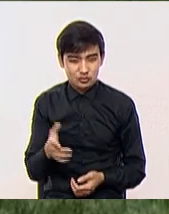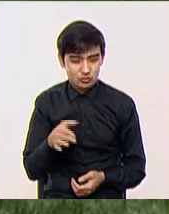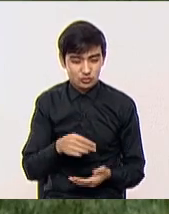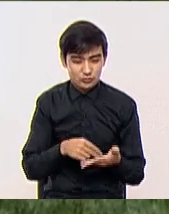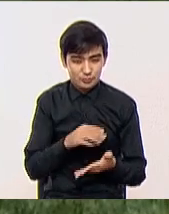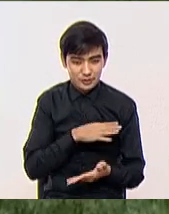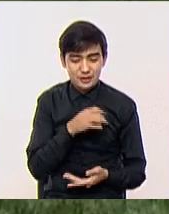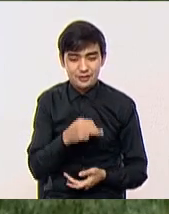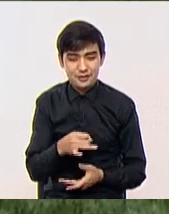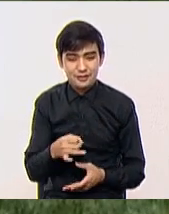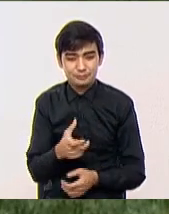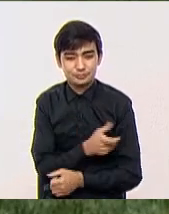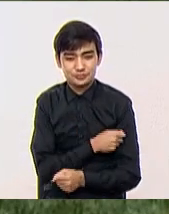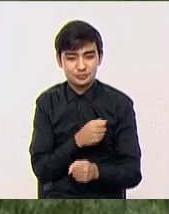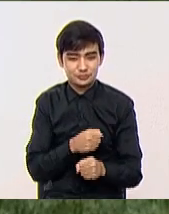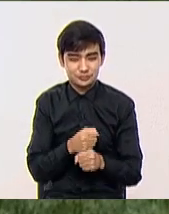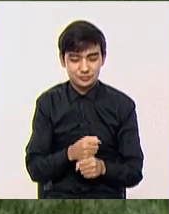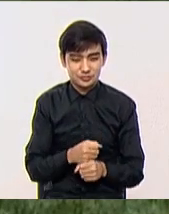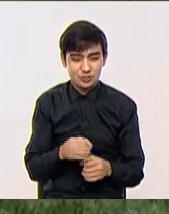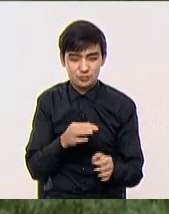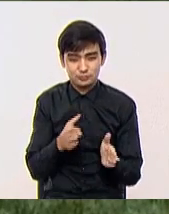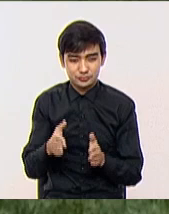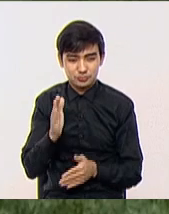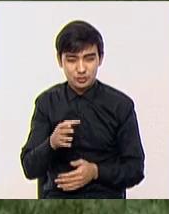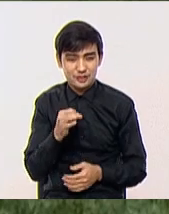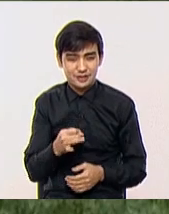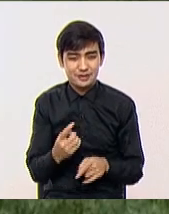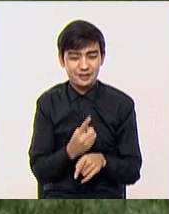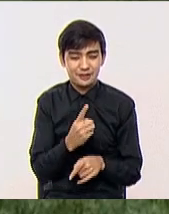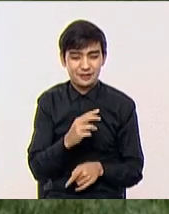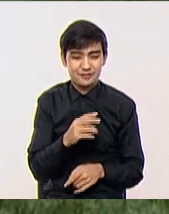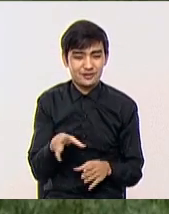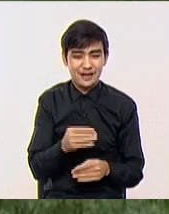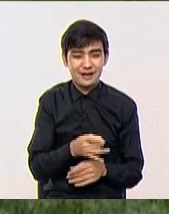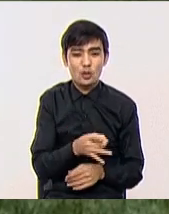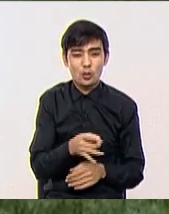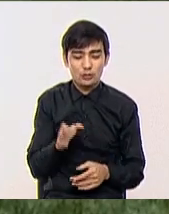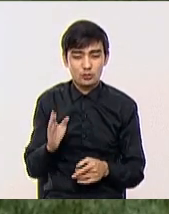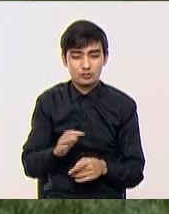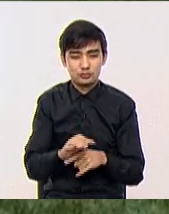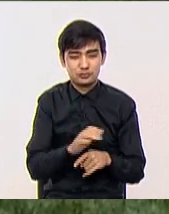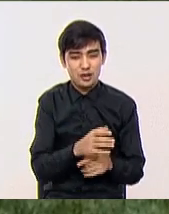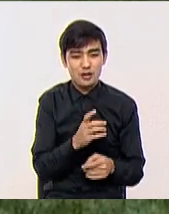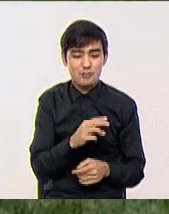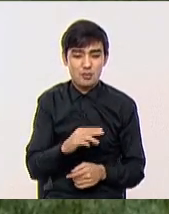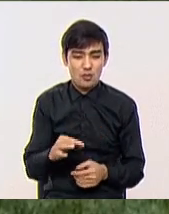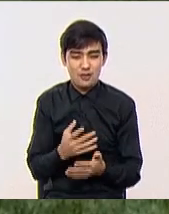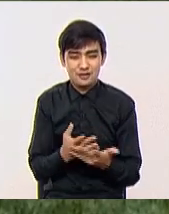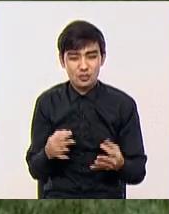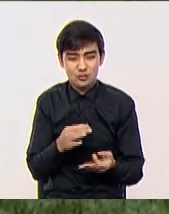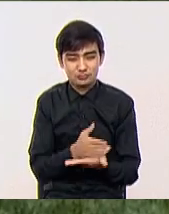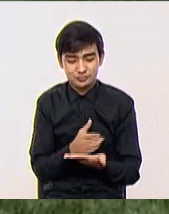Pfizer. Прибывшая вакцина в оперативном порядке, единым дистрибьютором во все регионы будут доставлены по разнарядке